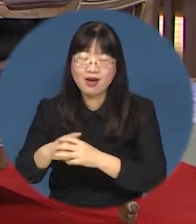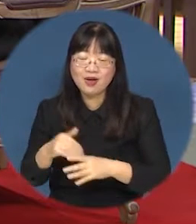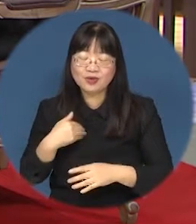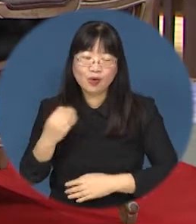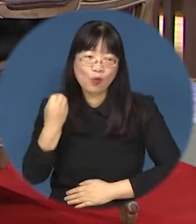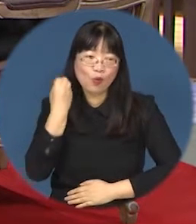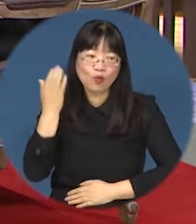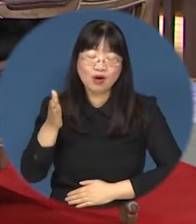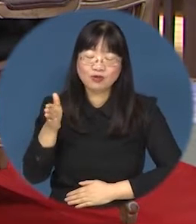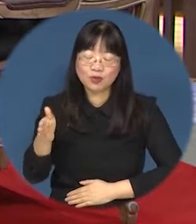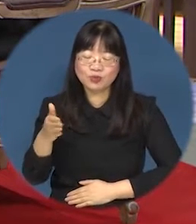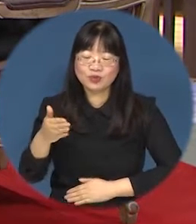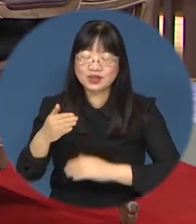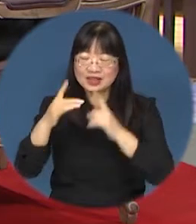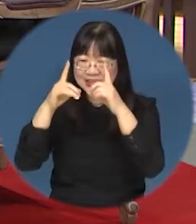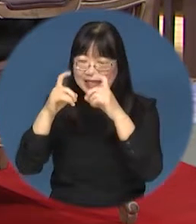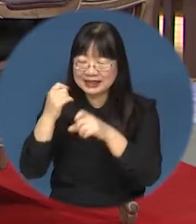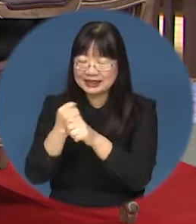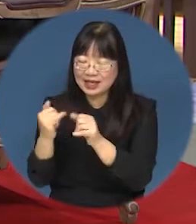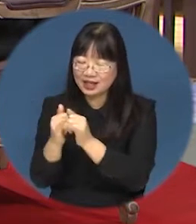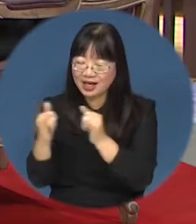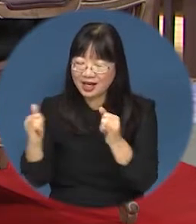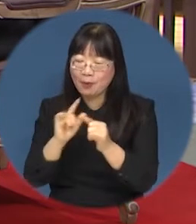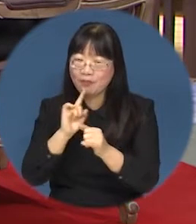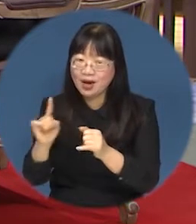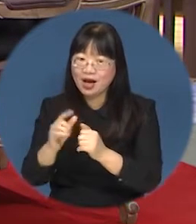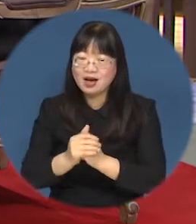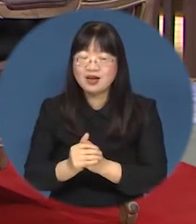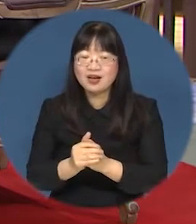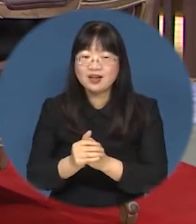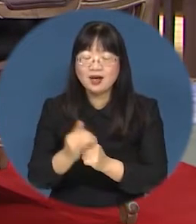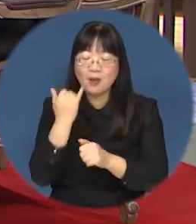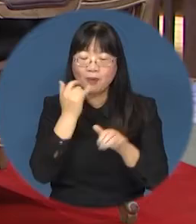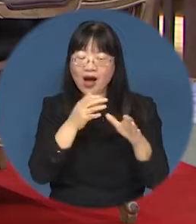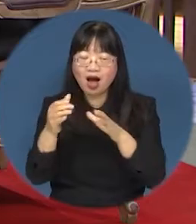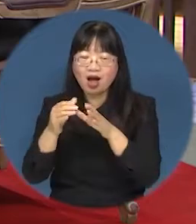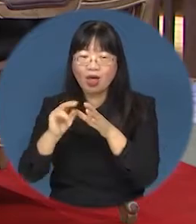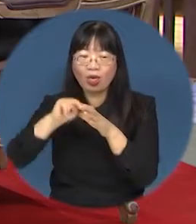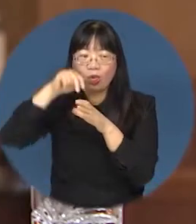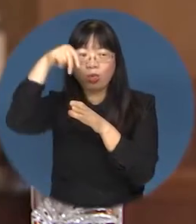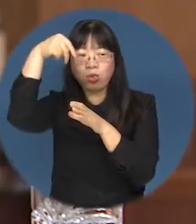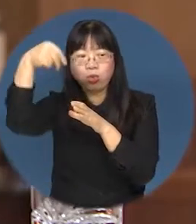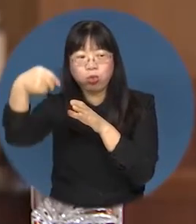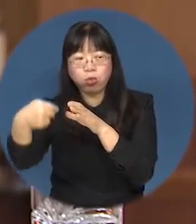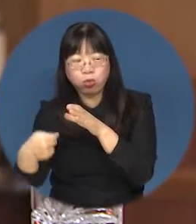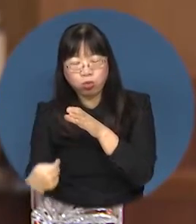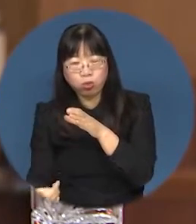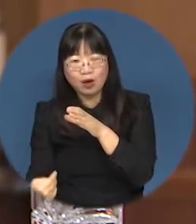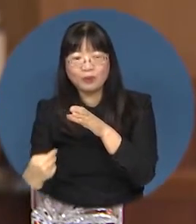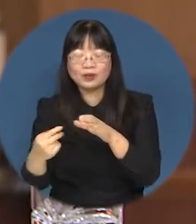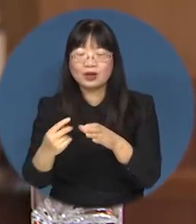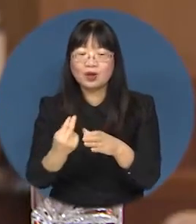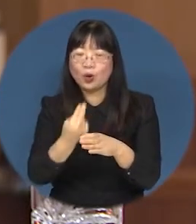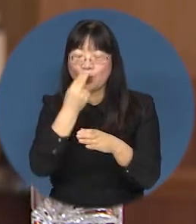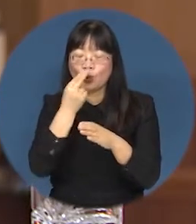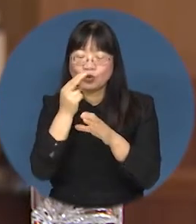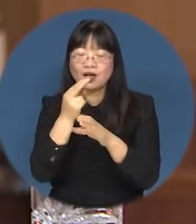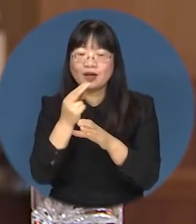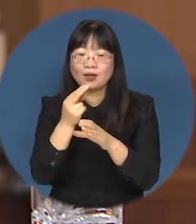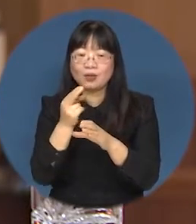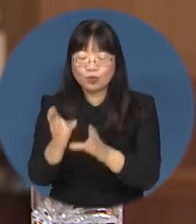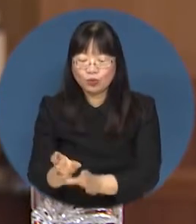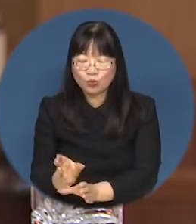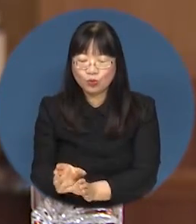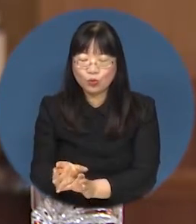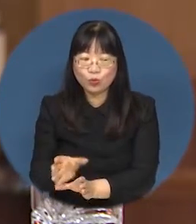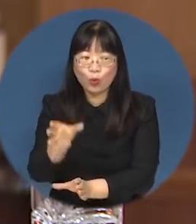전문 사진 작가라고 그래서 이 왜 그 스쿠버 다이빙 하는 장비 있잖아요. 예, 예. 뭐 공기통에다가 이렇게 예, 뭐 예, 예.